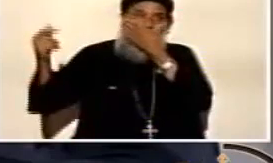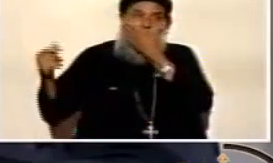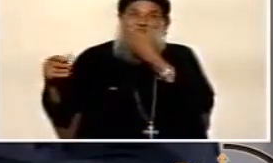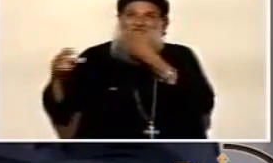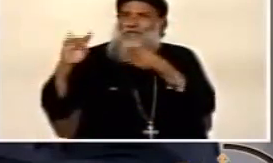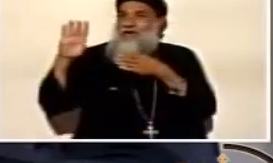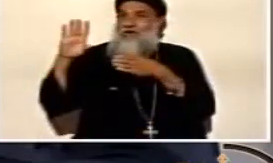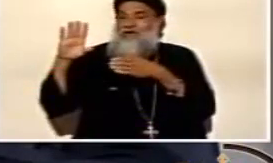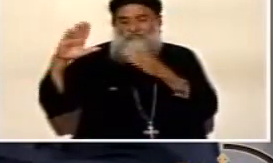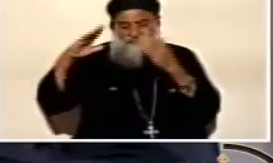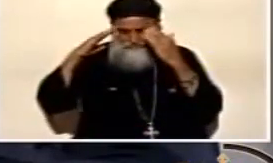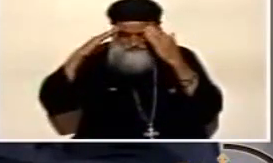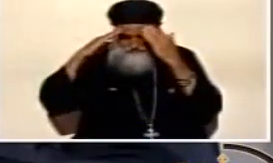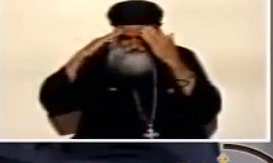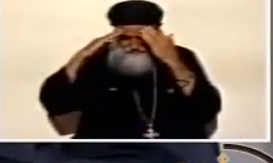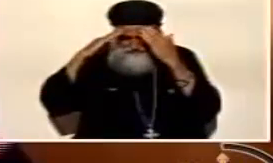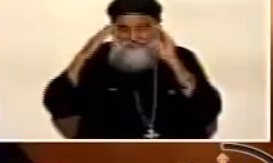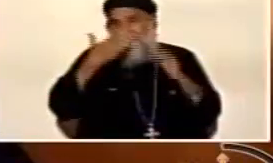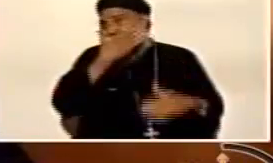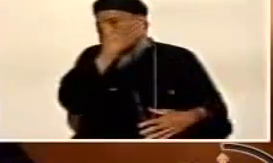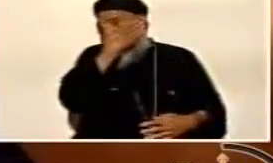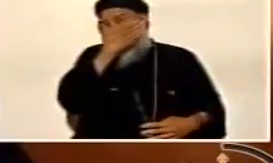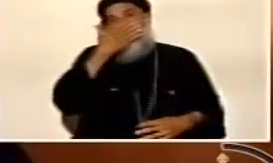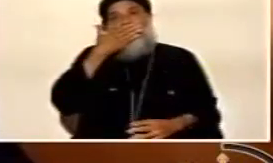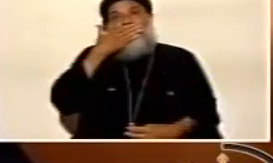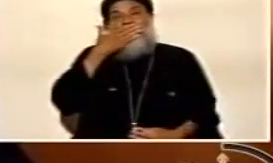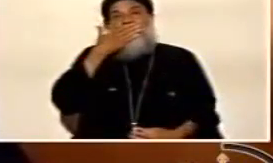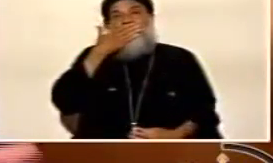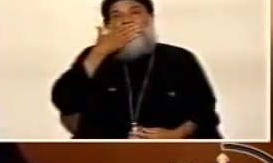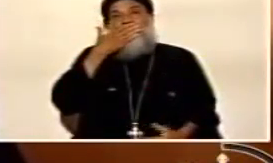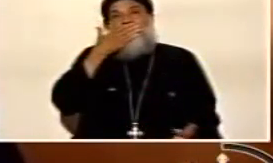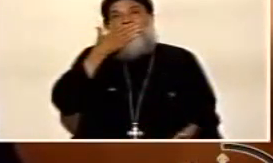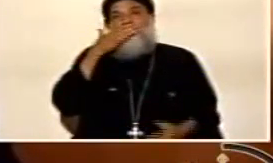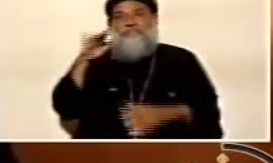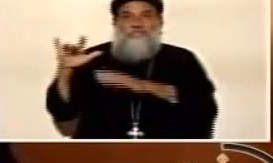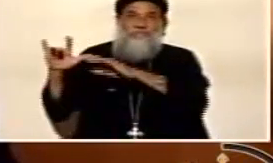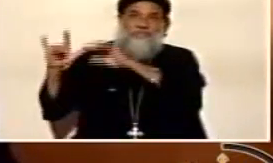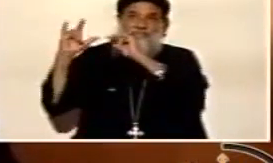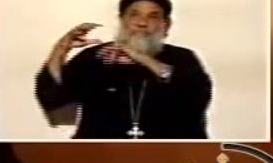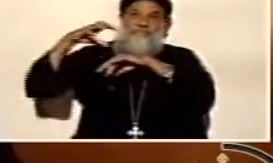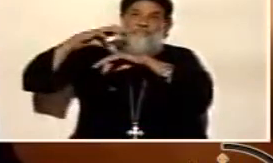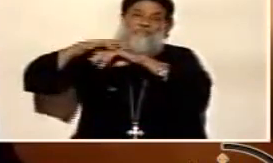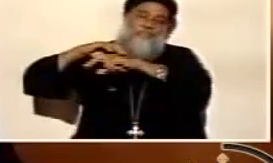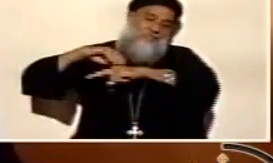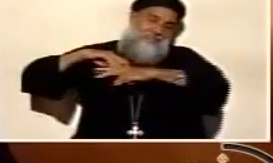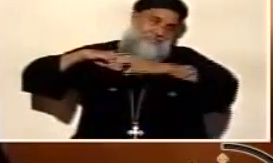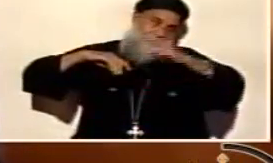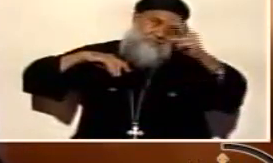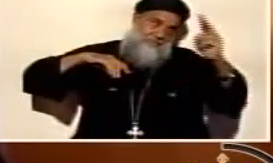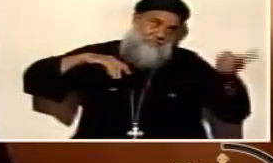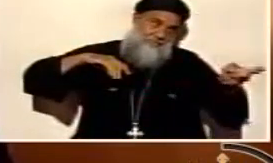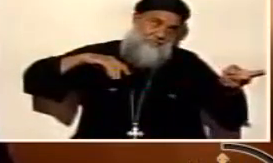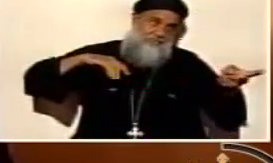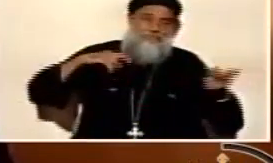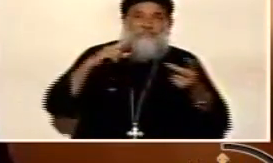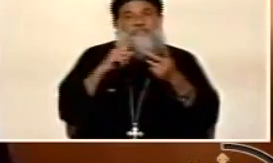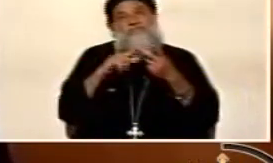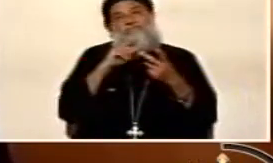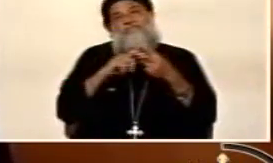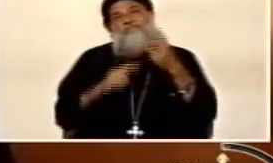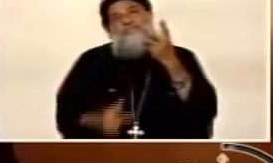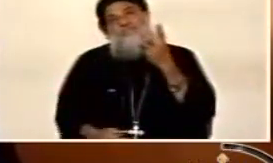بيطردوهم أو ما يقبلوهمش يتركون مدينتهم بعد ما يعملوا